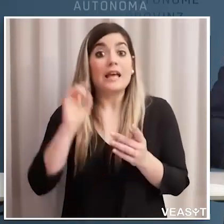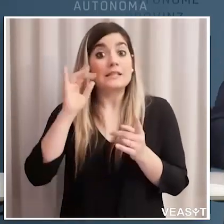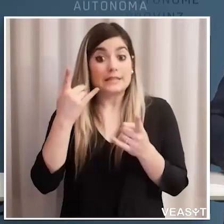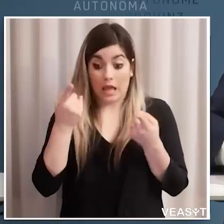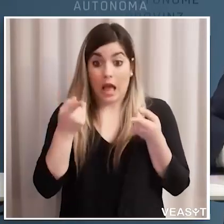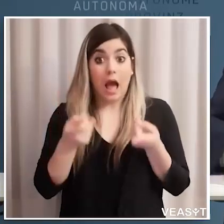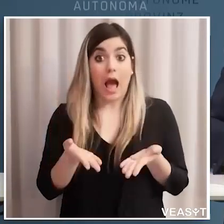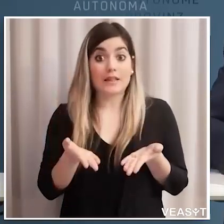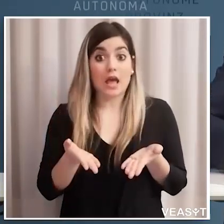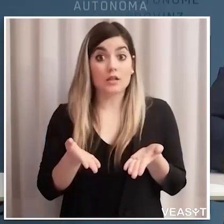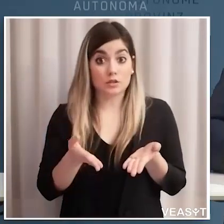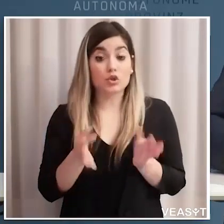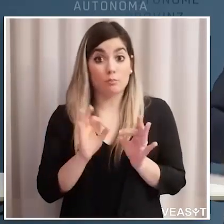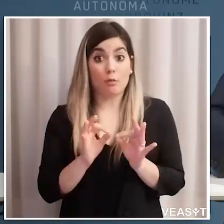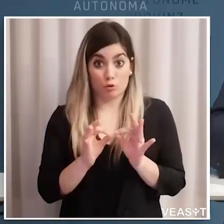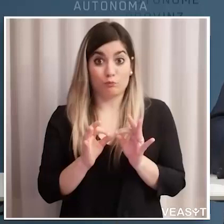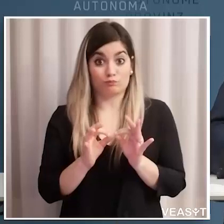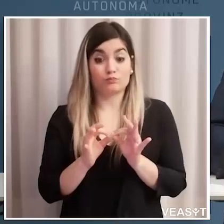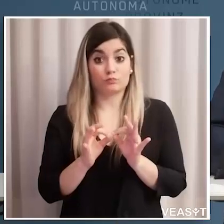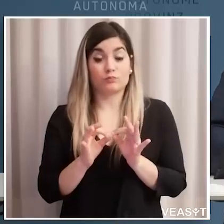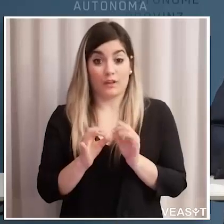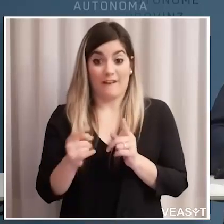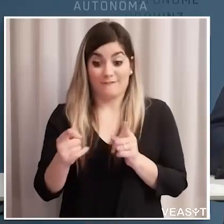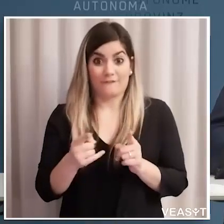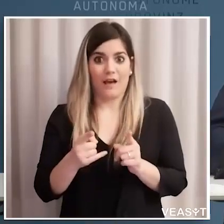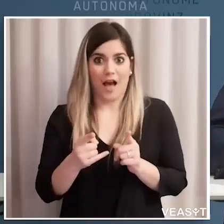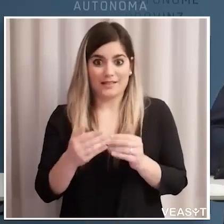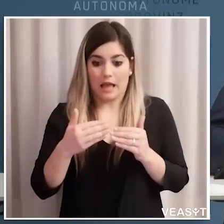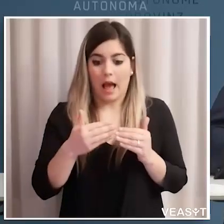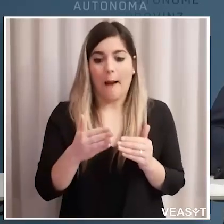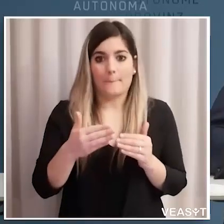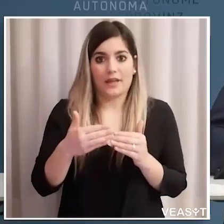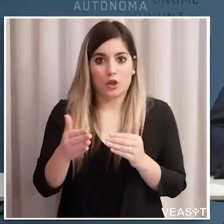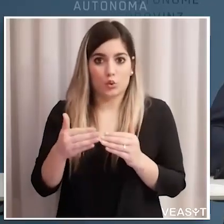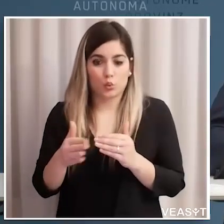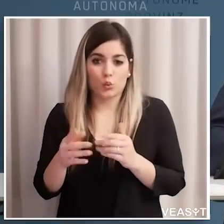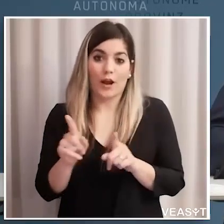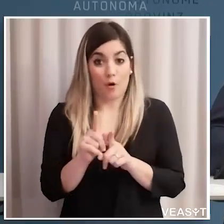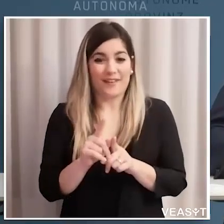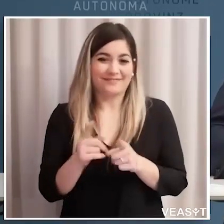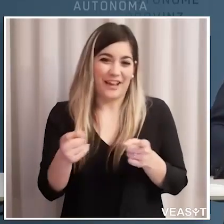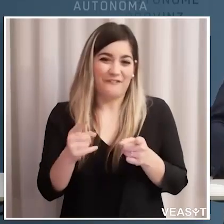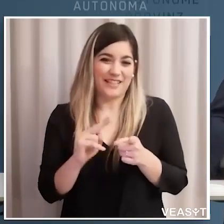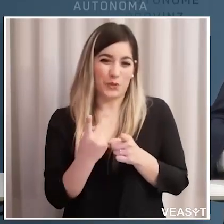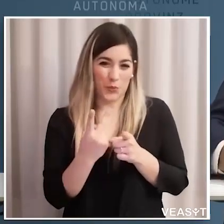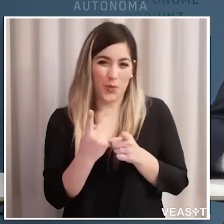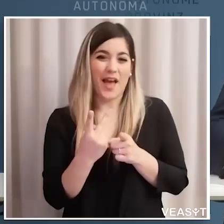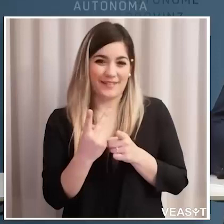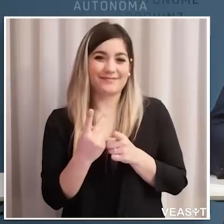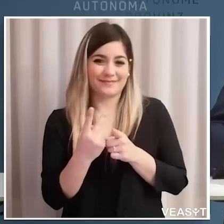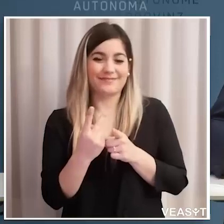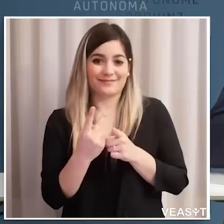Cosa succede se adesso con la prima fase di riapertura, o diciamo la